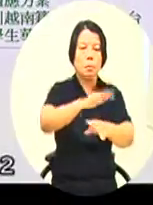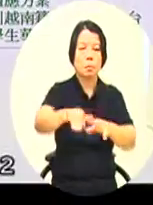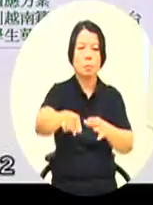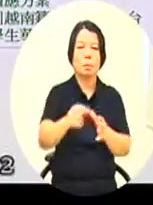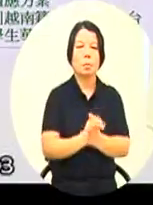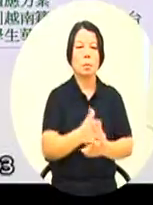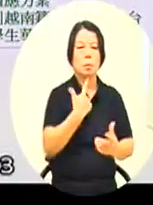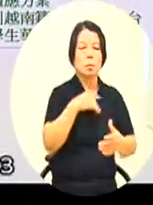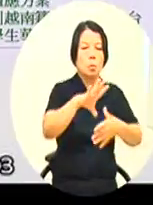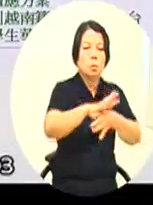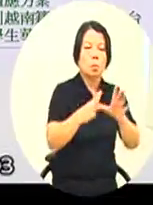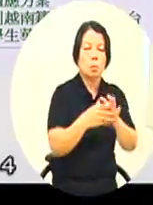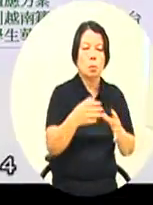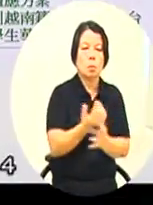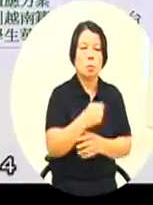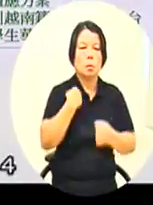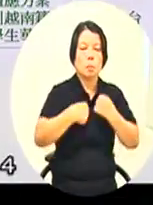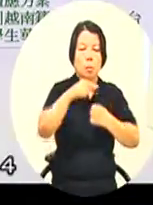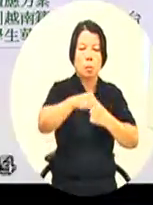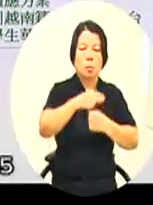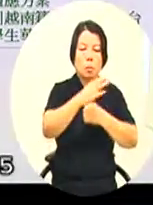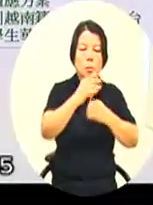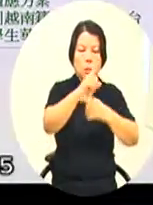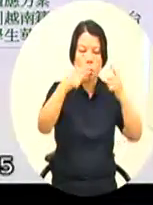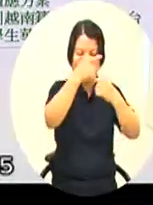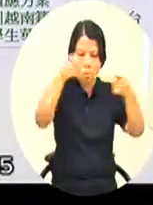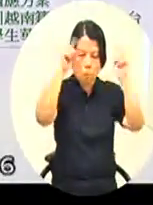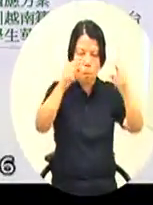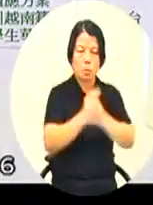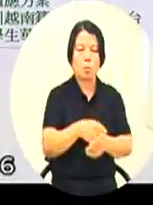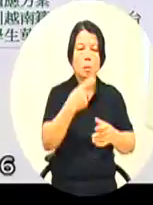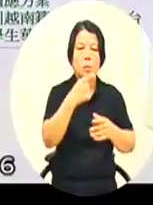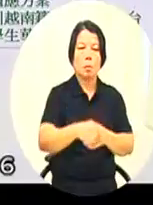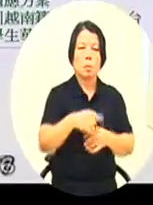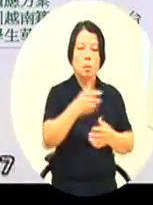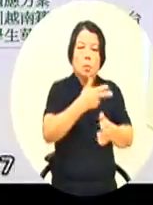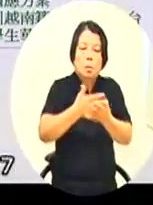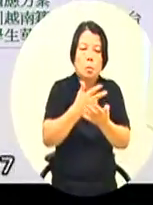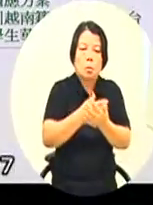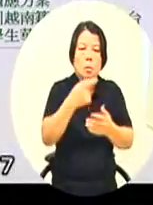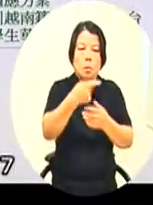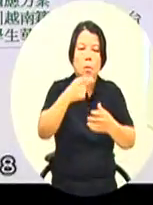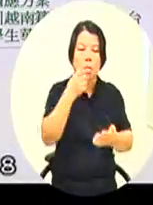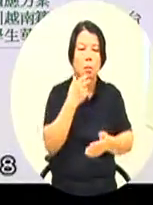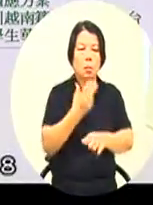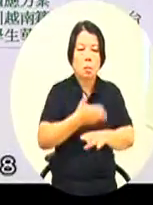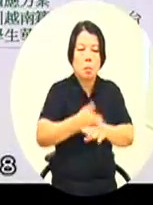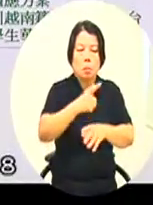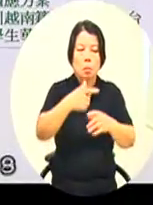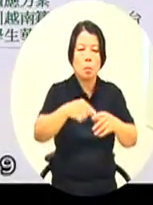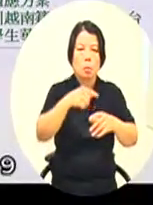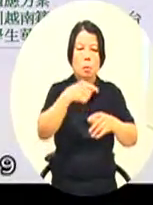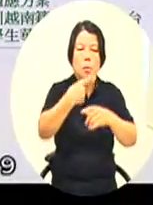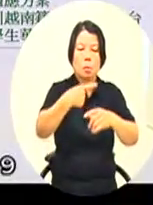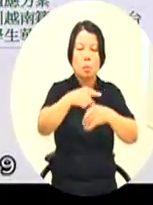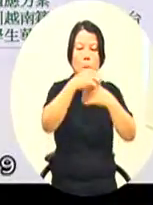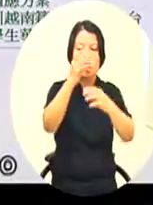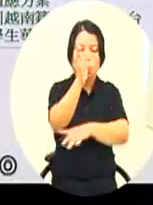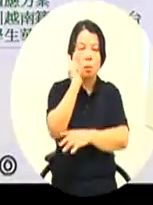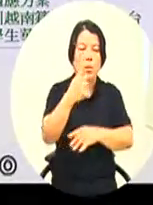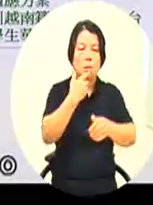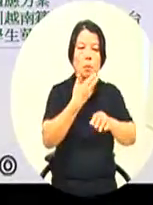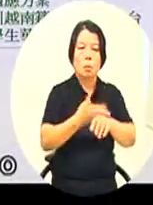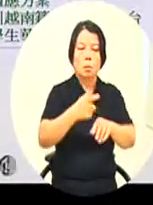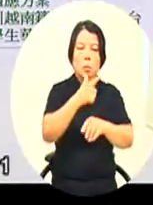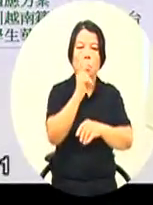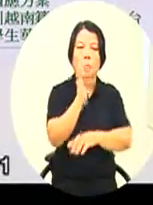大学还有许多的大学呢，高雄大学、一手大学、中山大学、高雄应用大学，充分结合我们在地的大专院